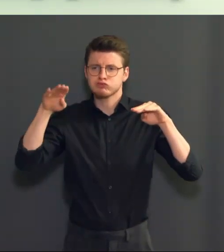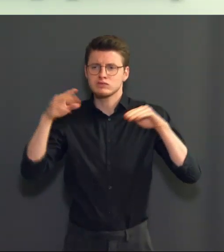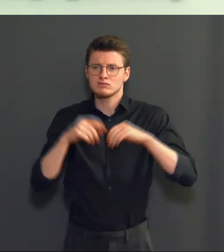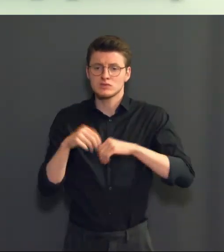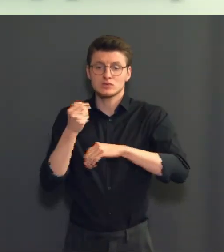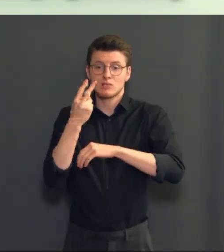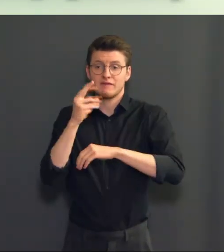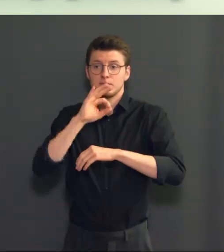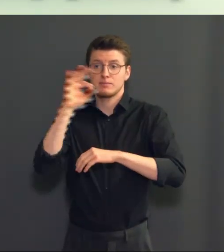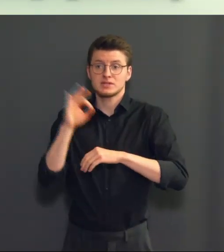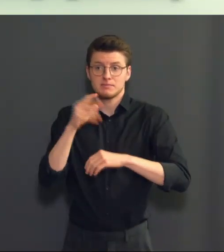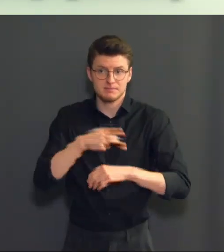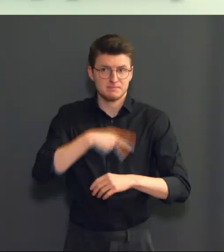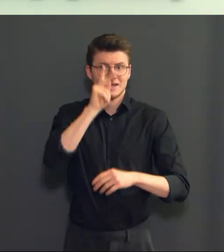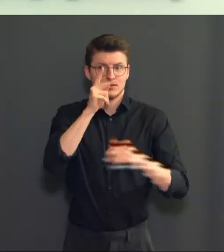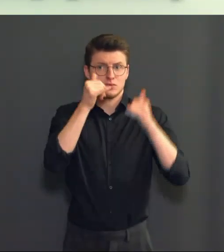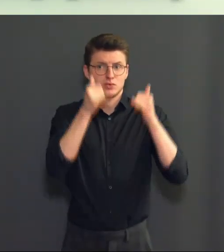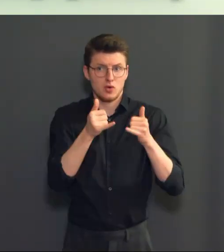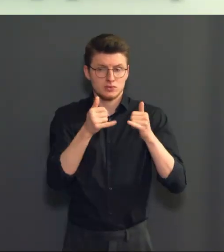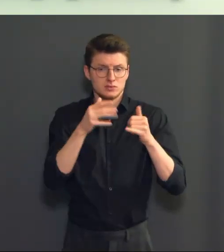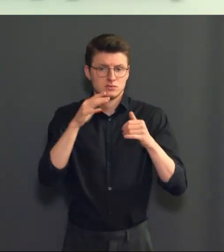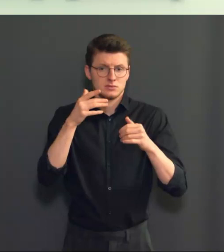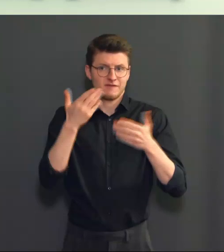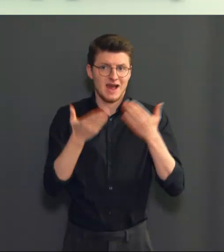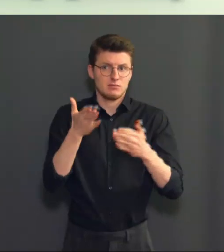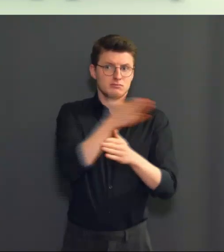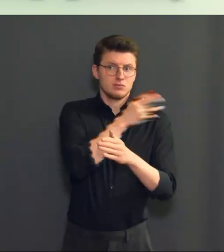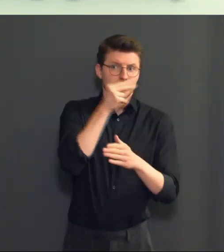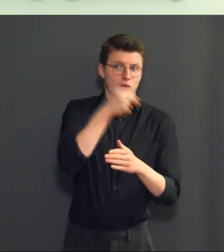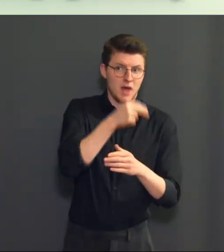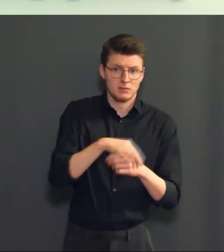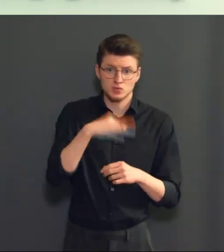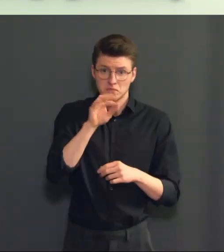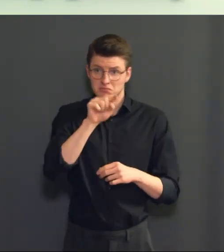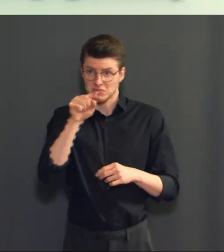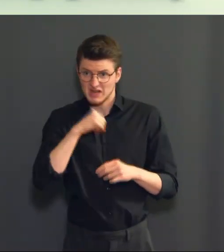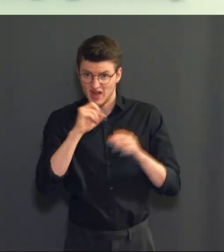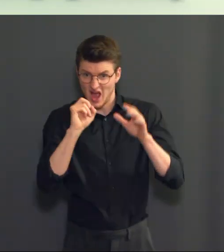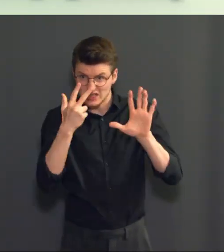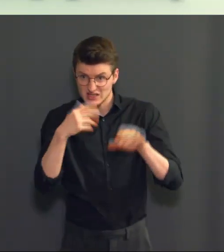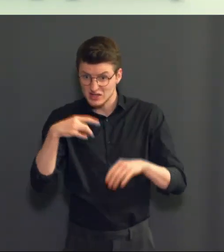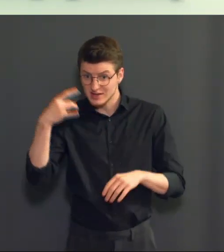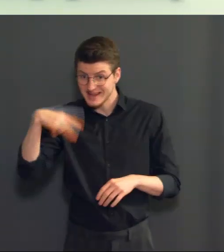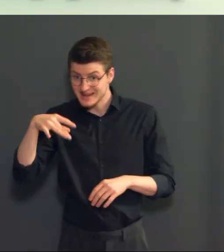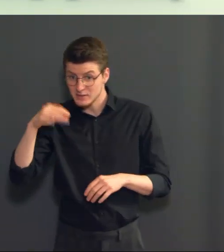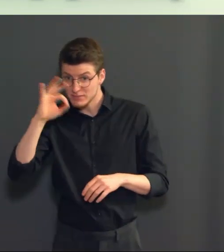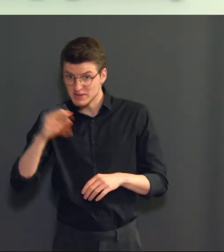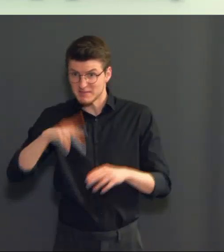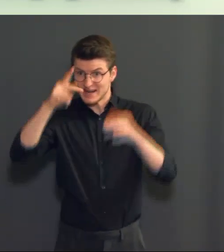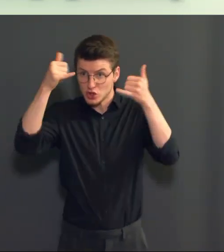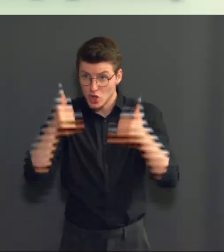meer dan normaal, met pieken tot zelfs 18 en 19% meer in de herfst-